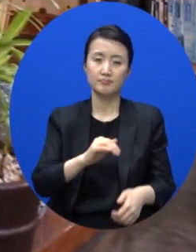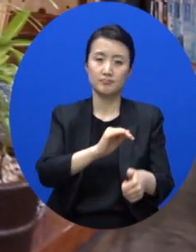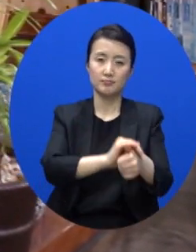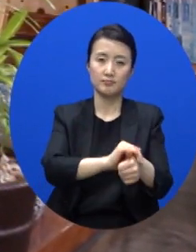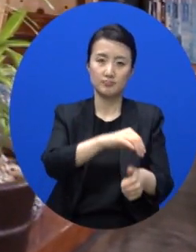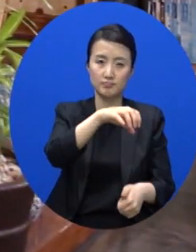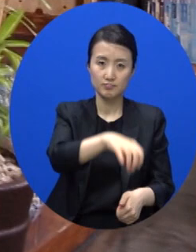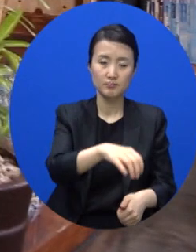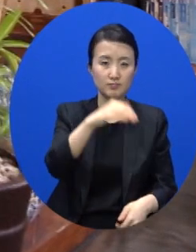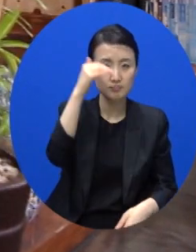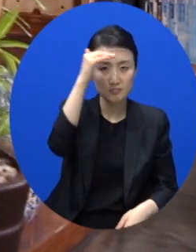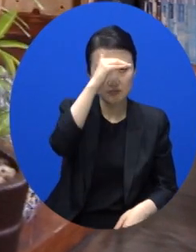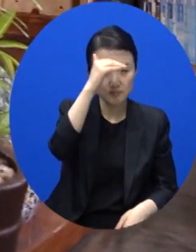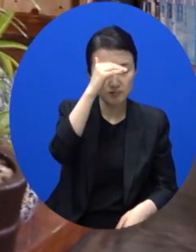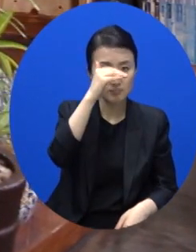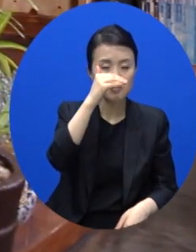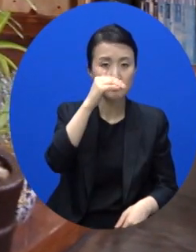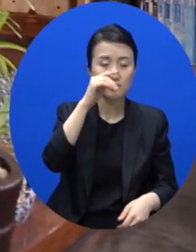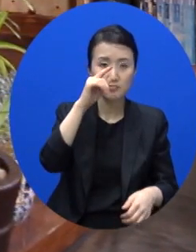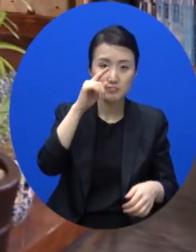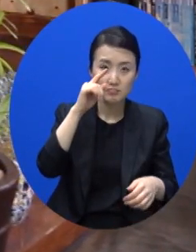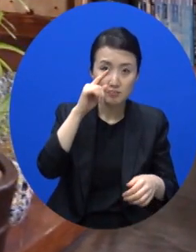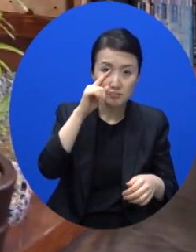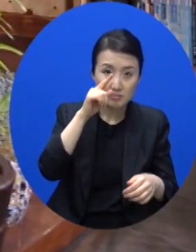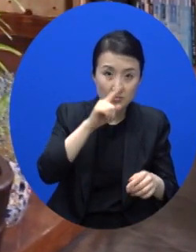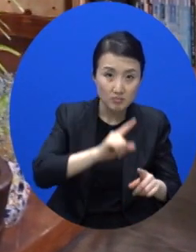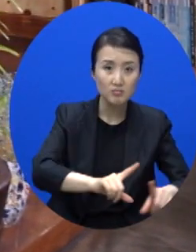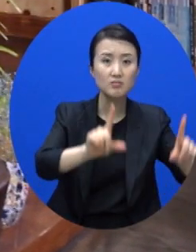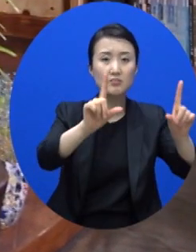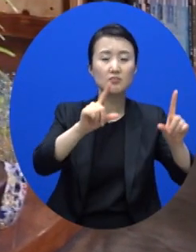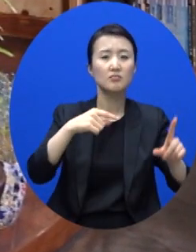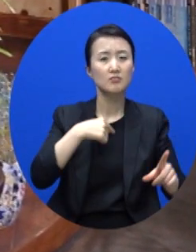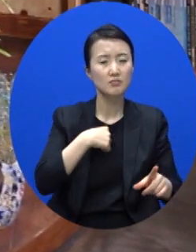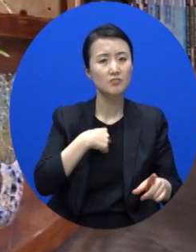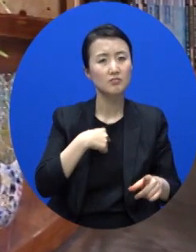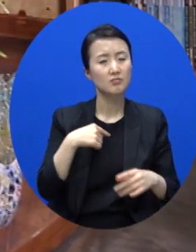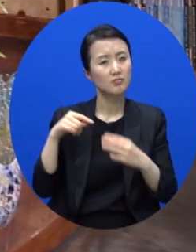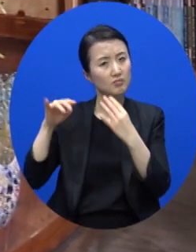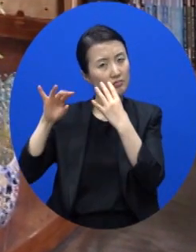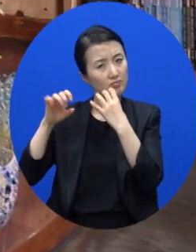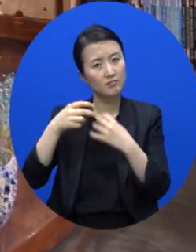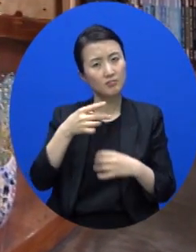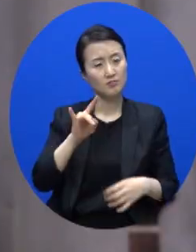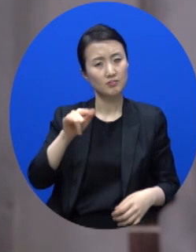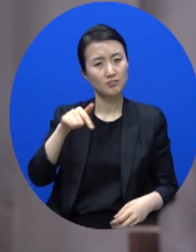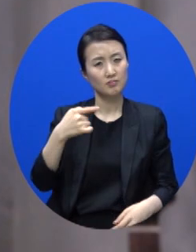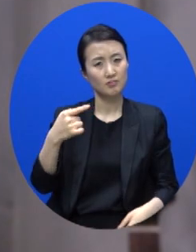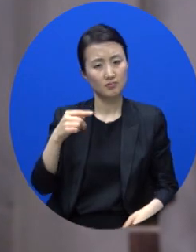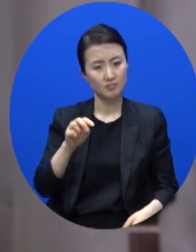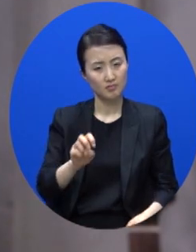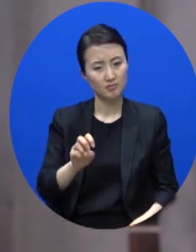경주에 구경으로 왔다가 경주에서 제가 전공하고 있는 대금이